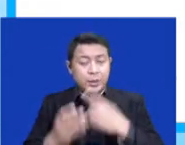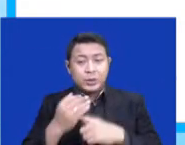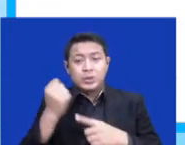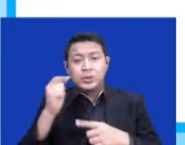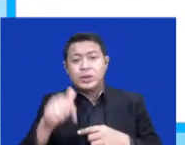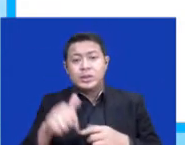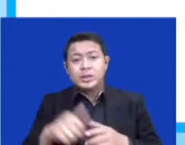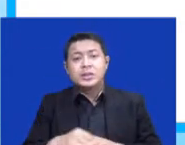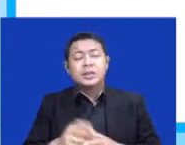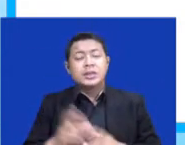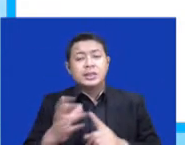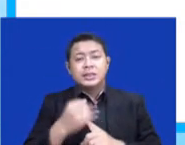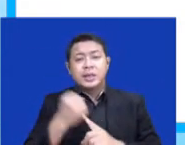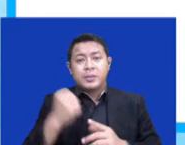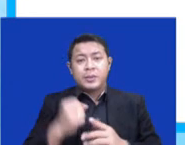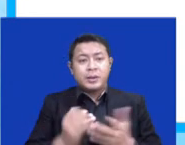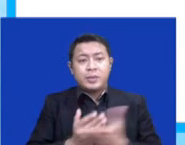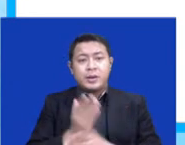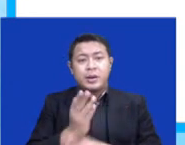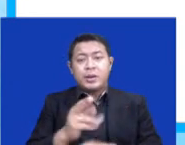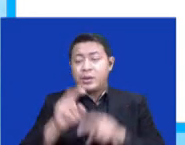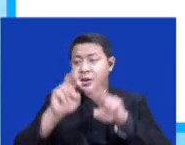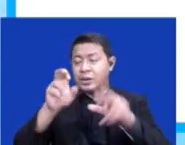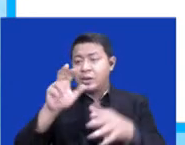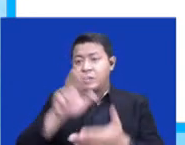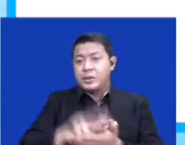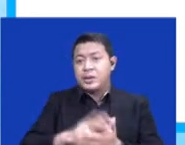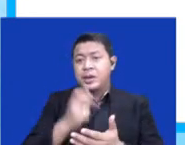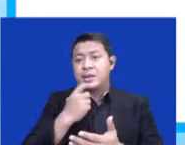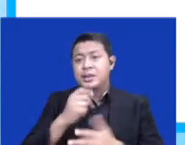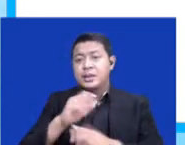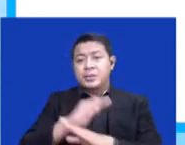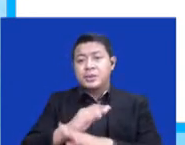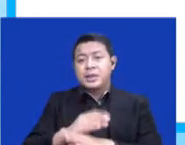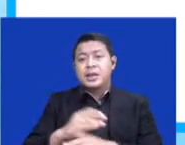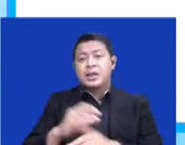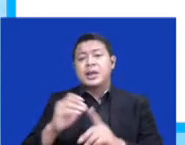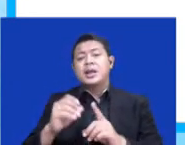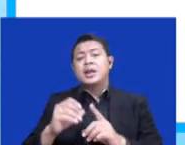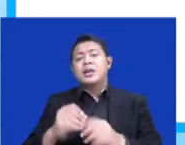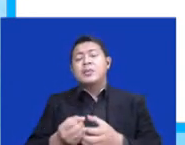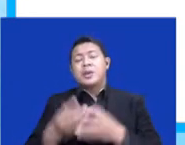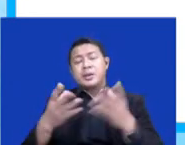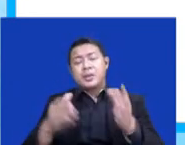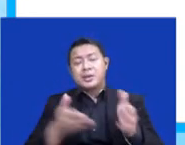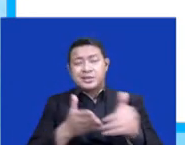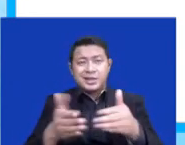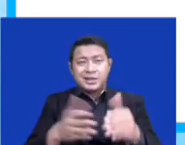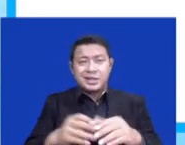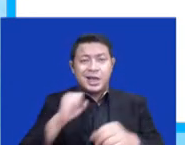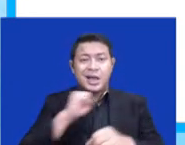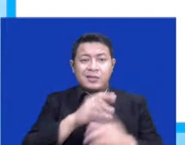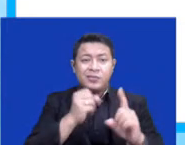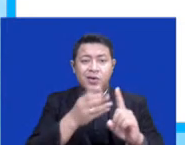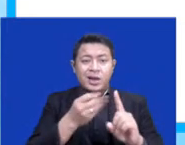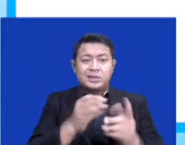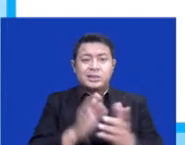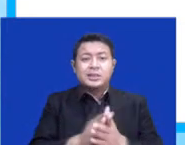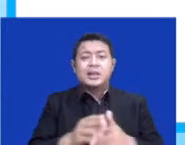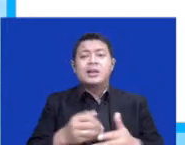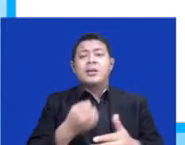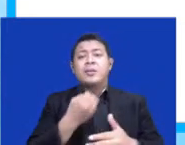akan dicapai melalui tinjauan kebijakan tentang pencegahan PTM, pengembangan strategi advokasi serta pelatihan advokasi